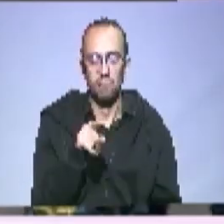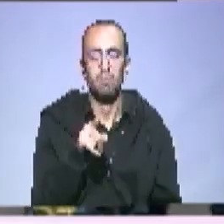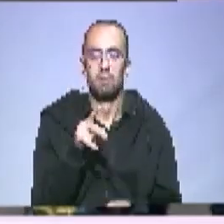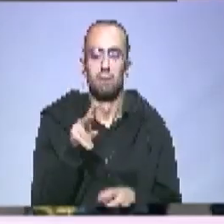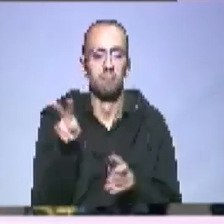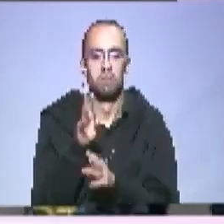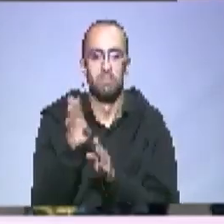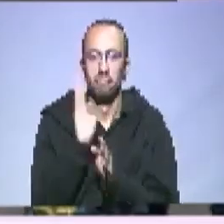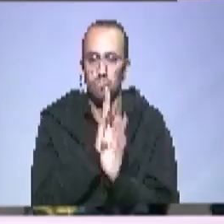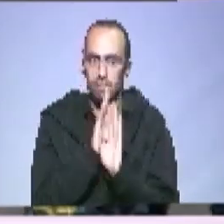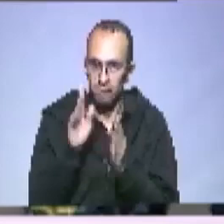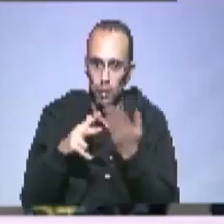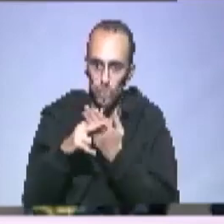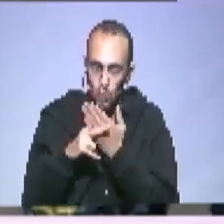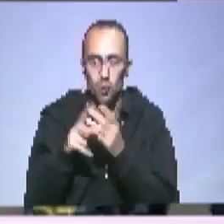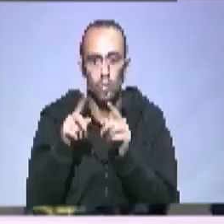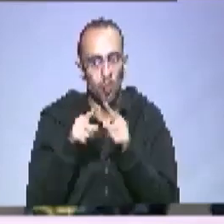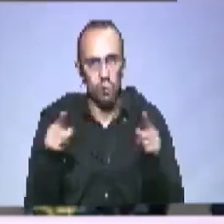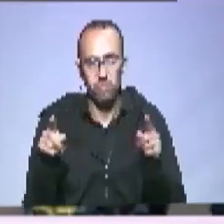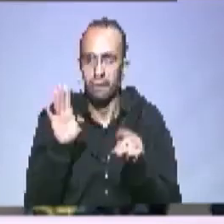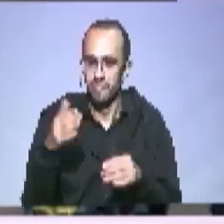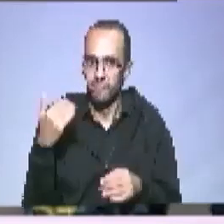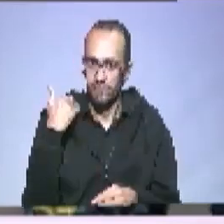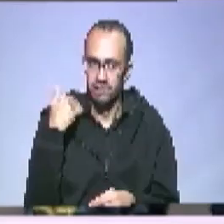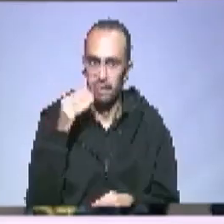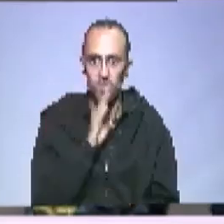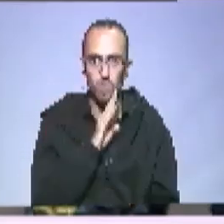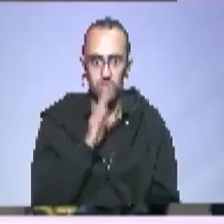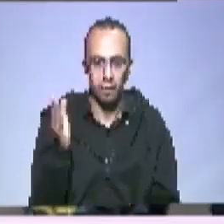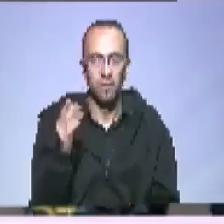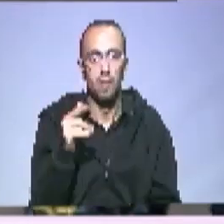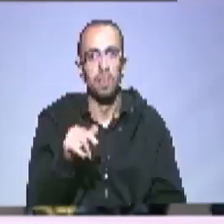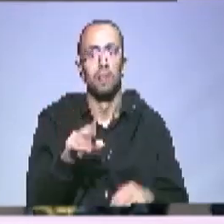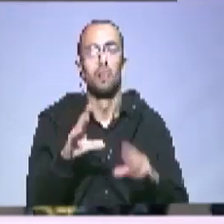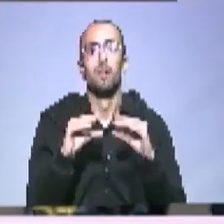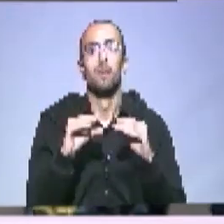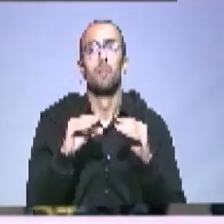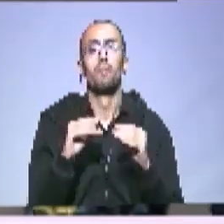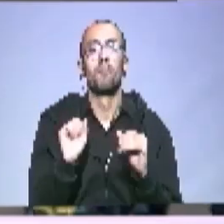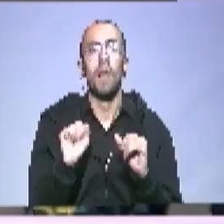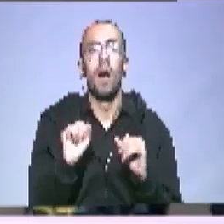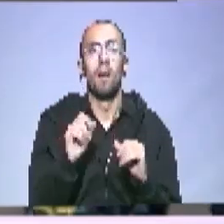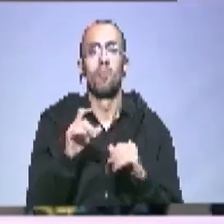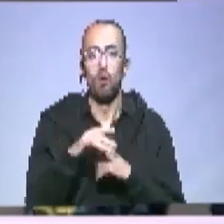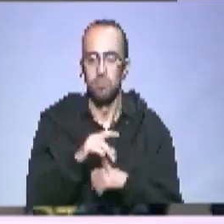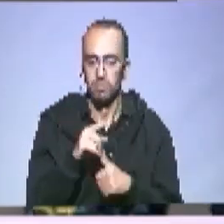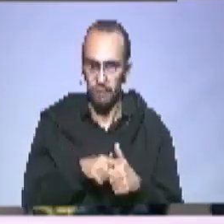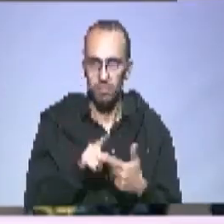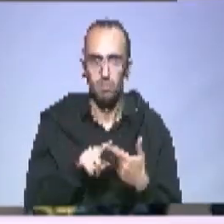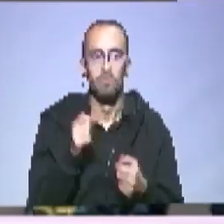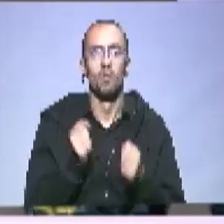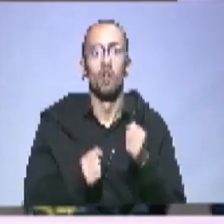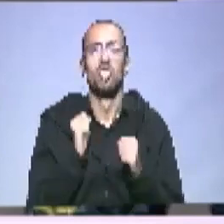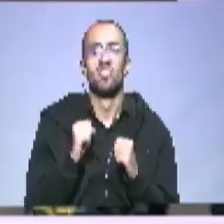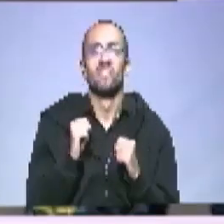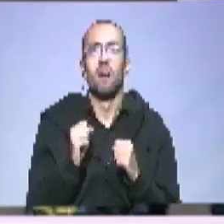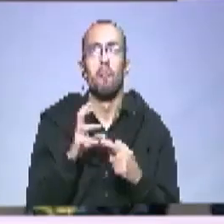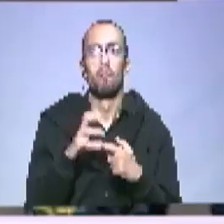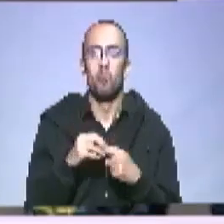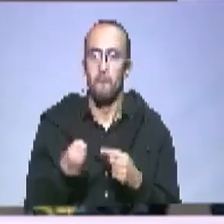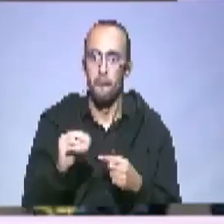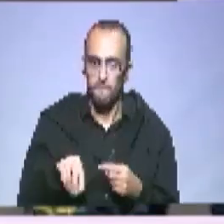أو كل حاجة الشيف اشتغلها في الحلقة. عملنا كيكة البرتقال، عملنا الملوخية الناشفة بالمشروم،